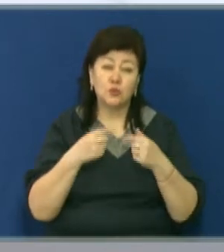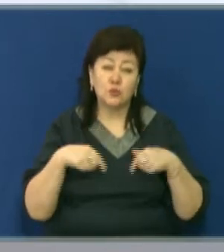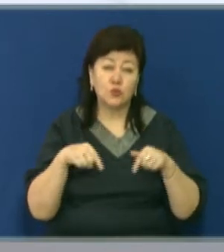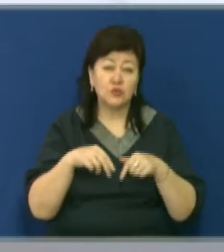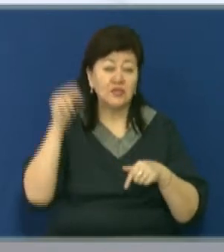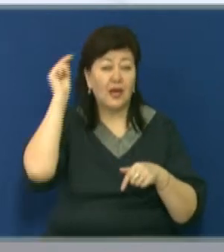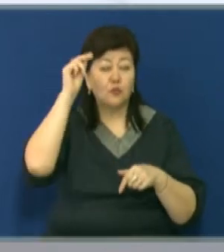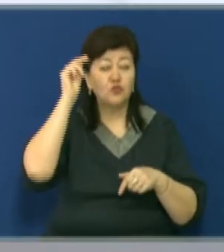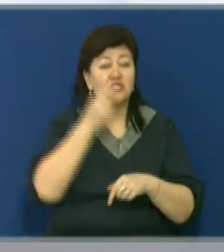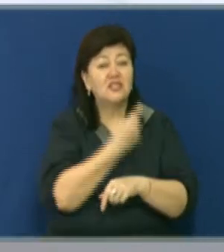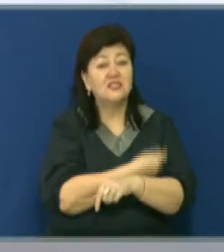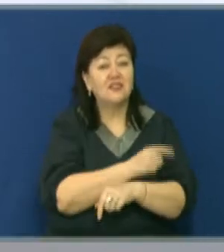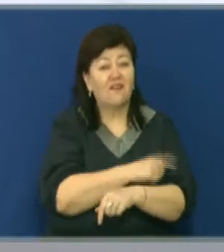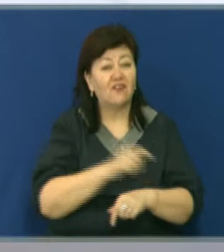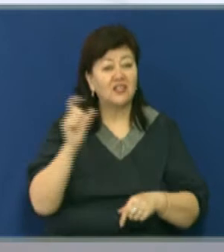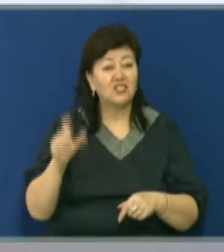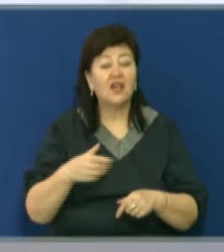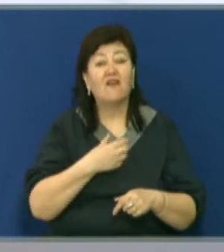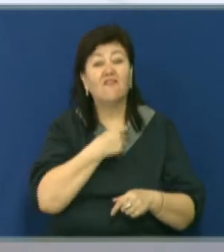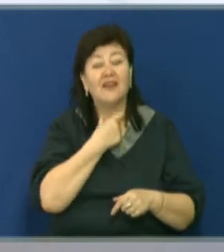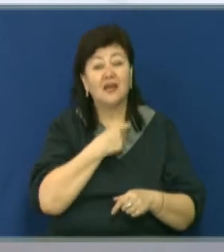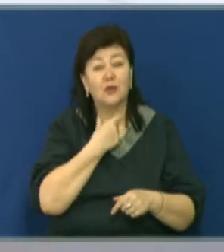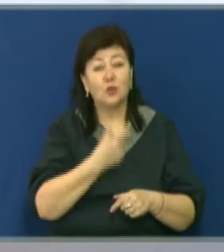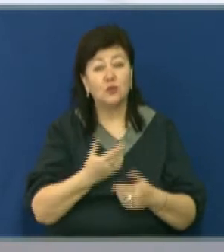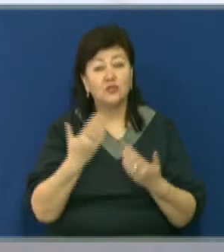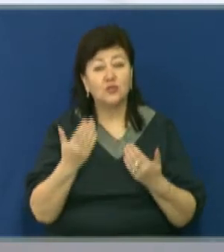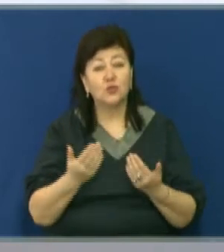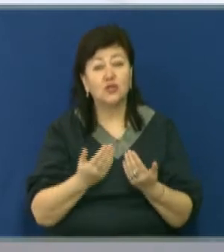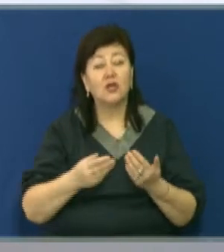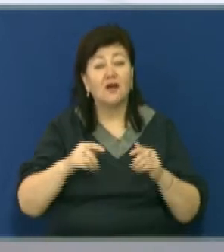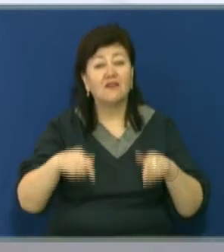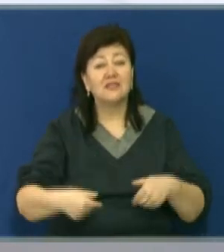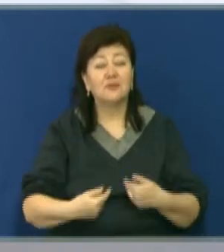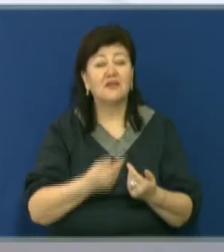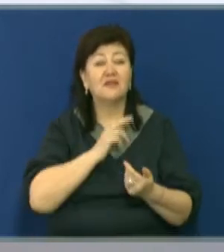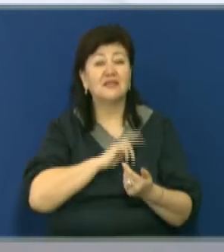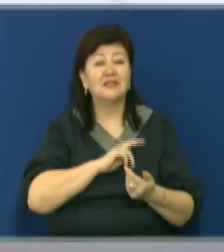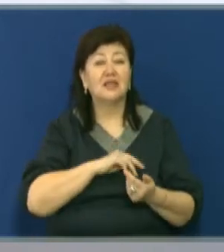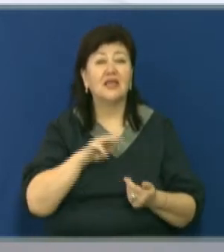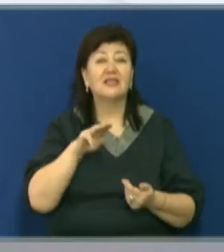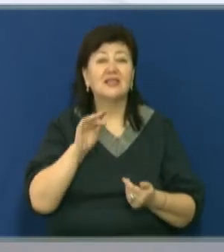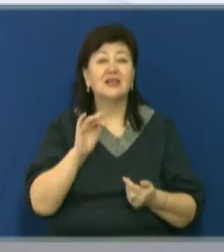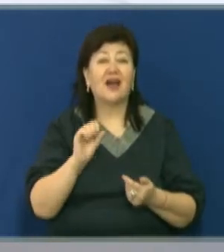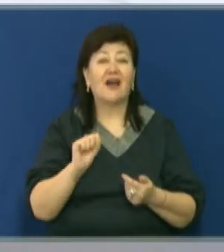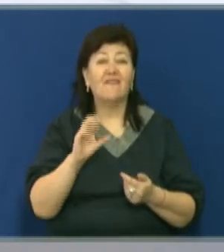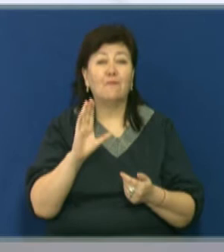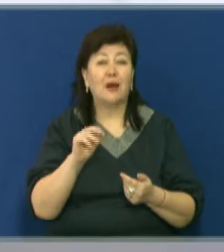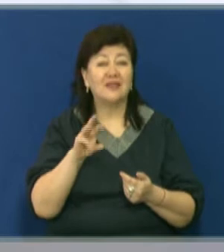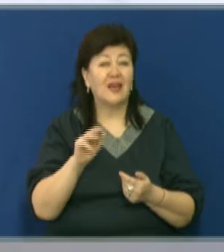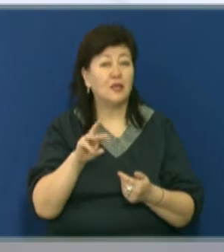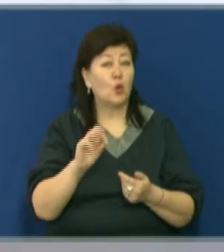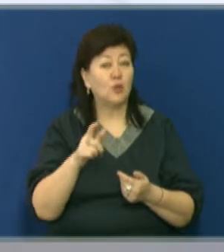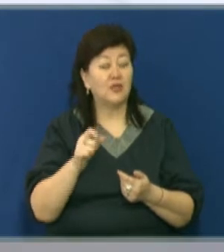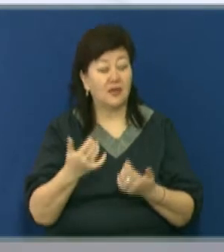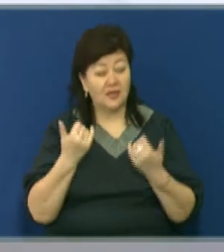үш деңгейлі перзентхана мен Алтай және Аягөз қалаларындағы травматология бөлімі қайта жаңғыртылды. Бұл 300 мыңнан астам ауыл тұрғындарына мамандандырылған және